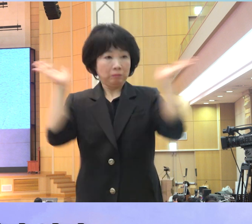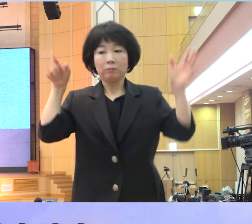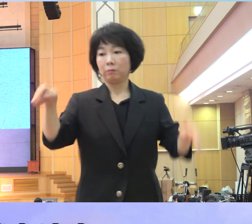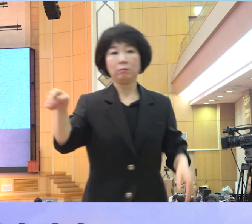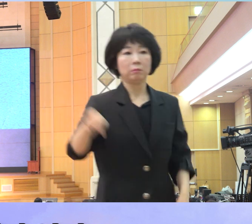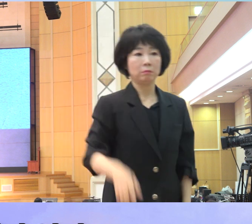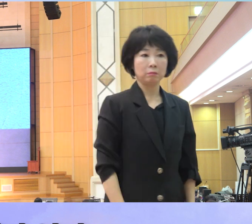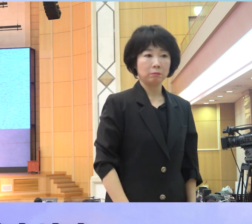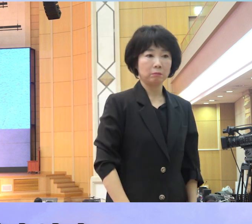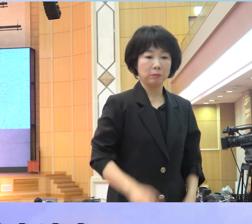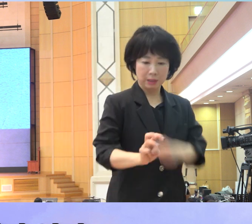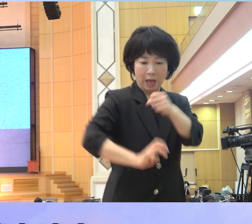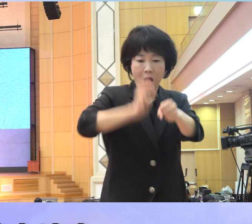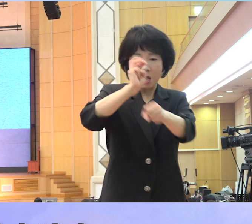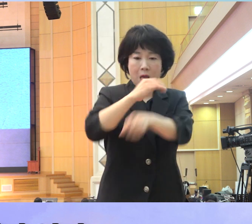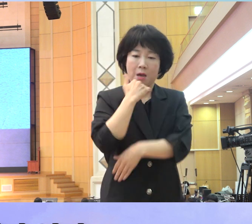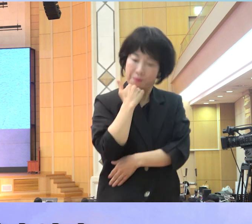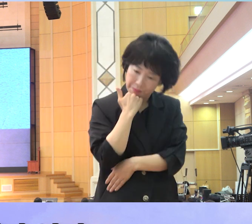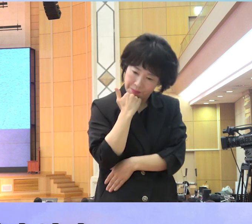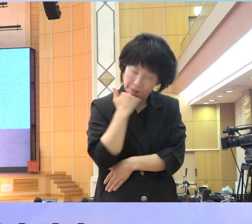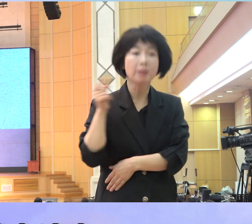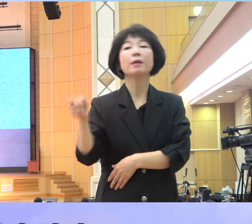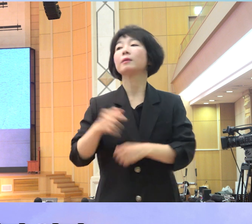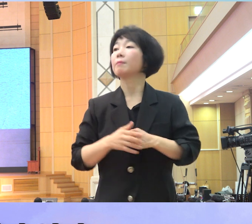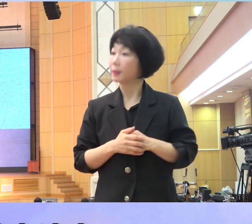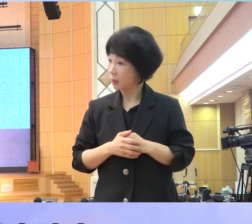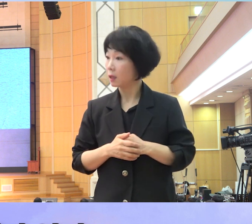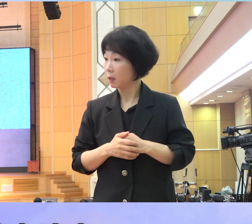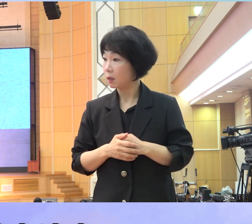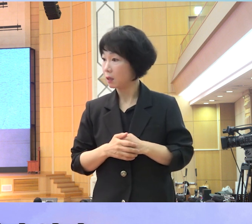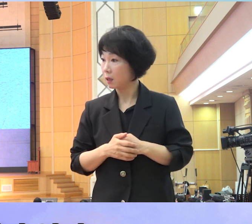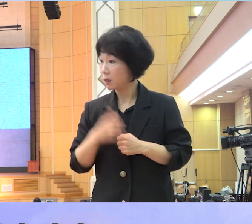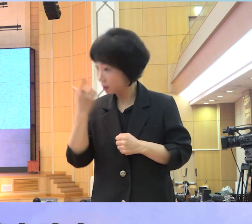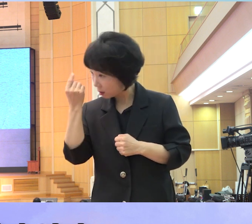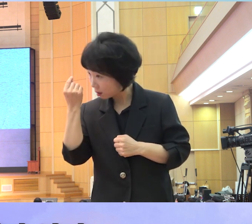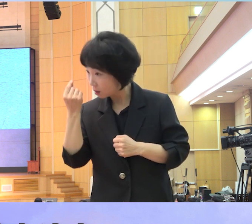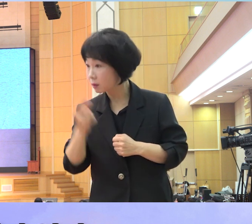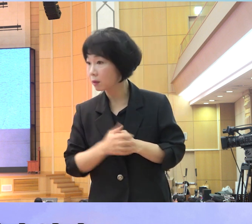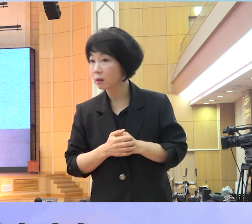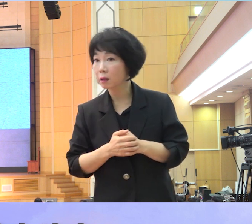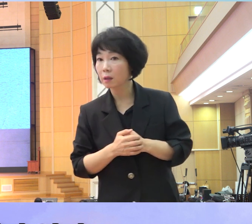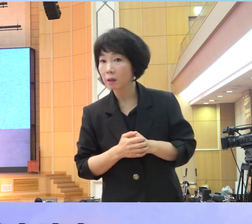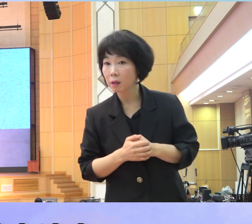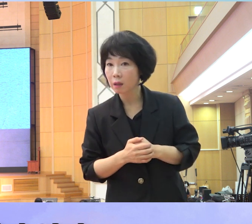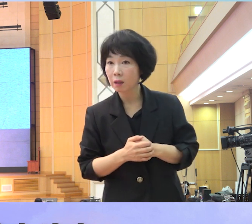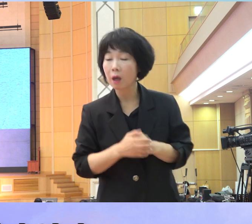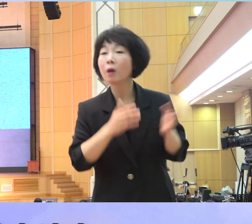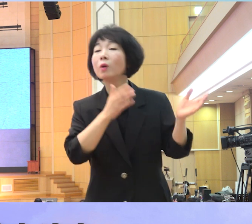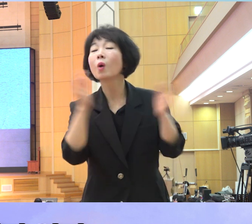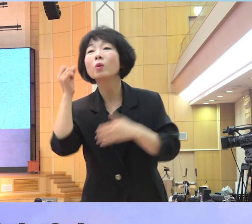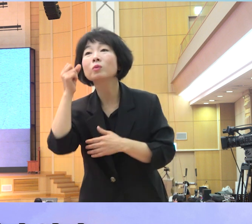마지막으로 하나만 더 보겠습니다. 마가복음 5장에는요 이런 이야기가 나와요. 야이로라고 하는 그